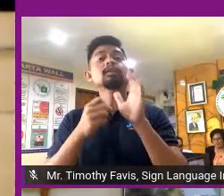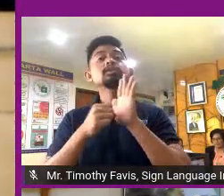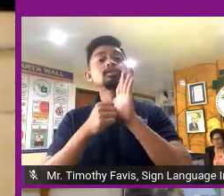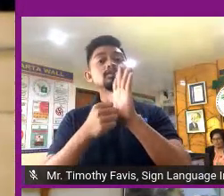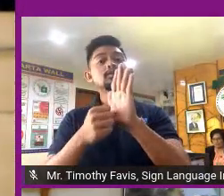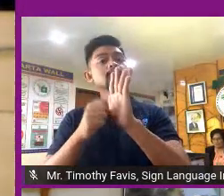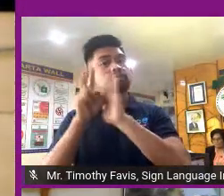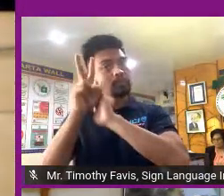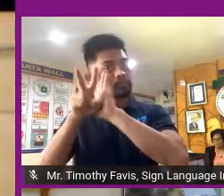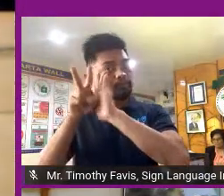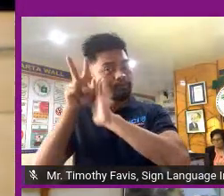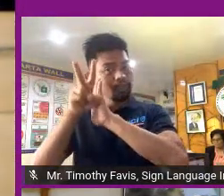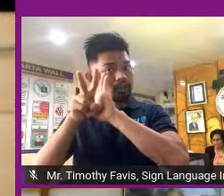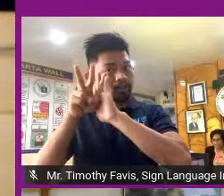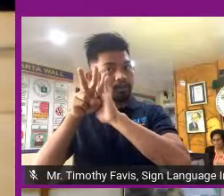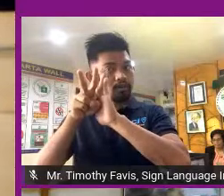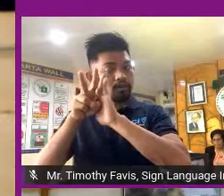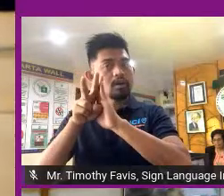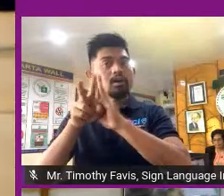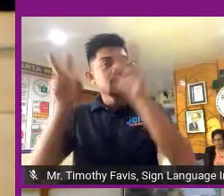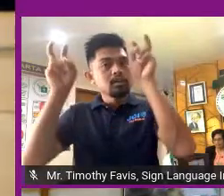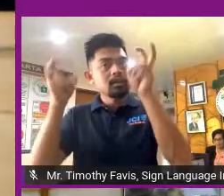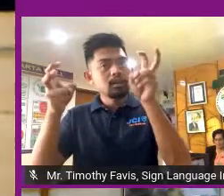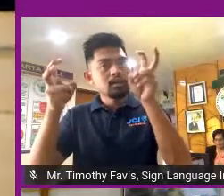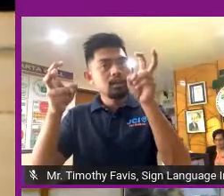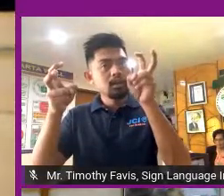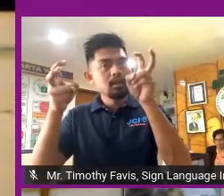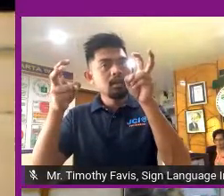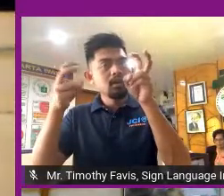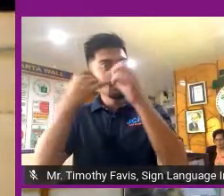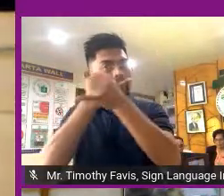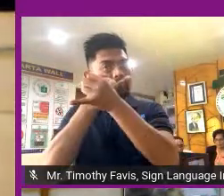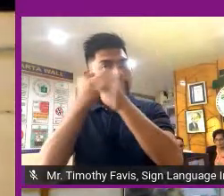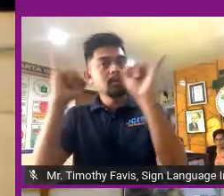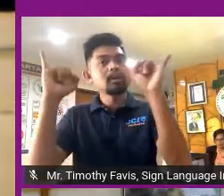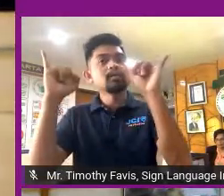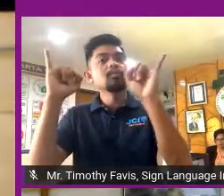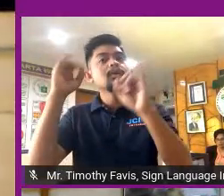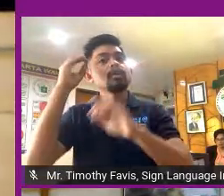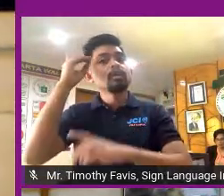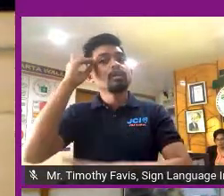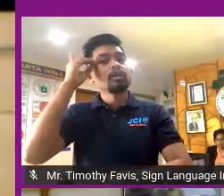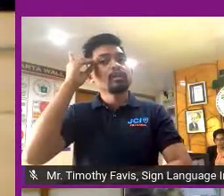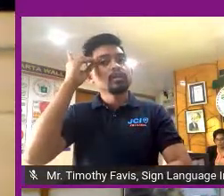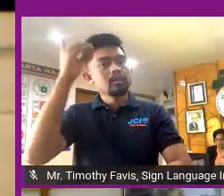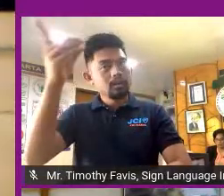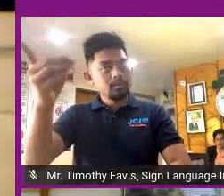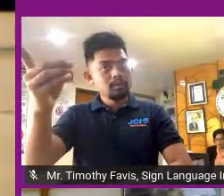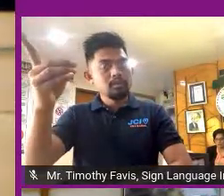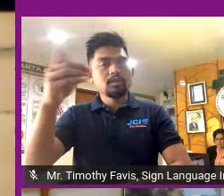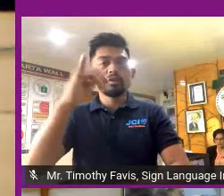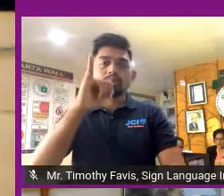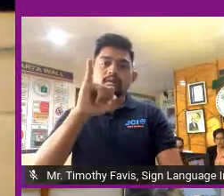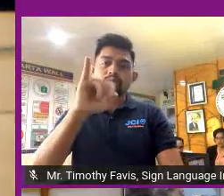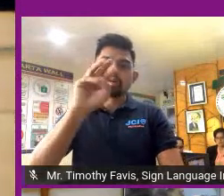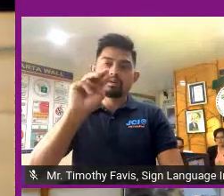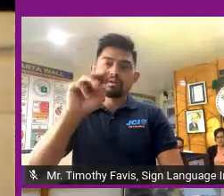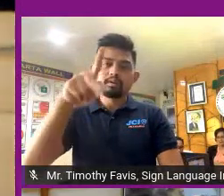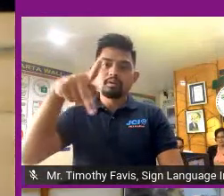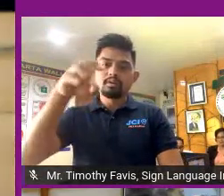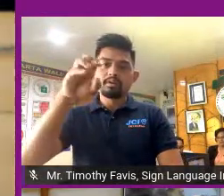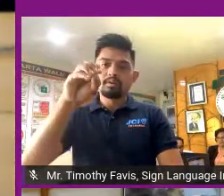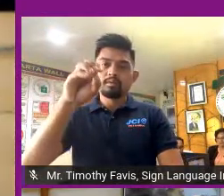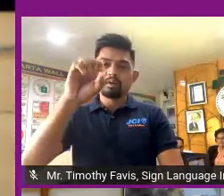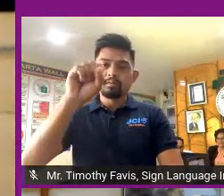on impossible dream, because we will, that is used on the discussion of